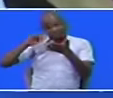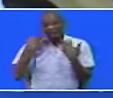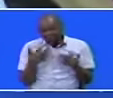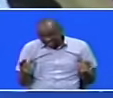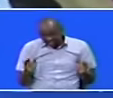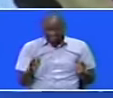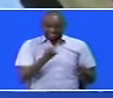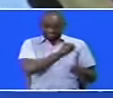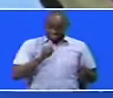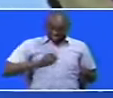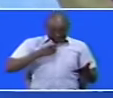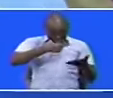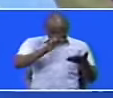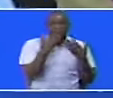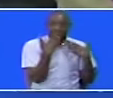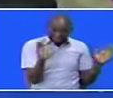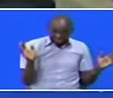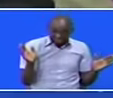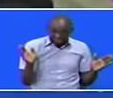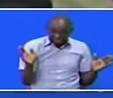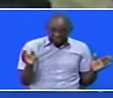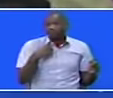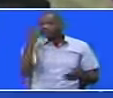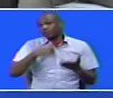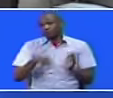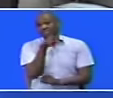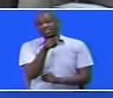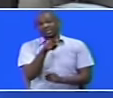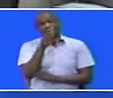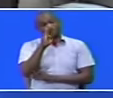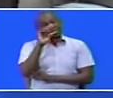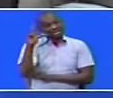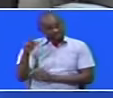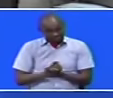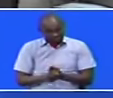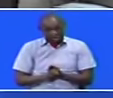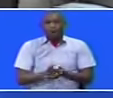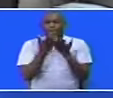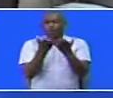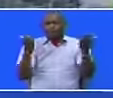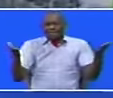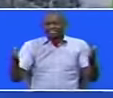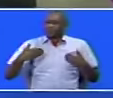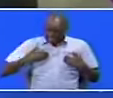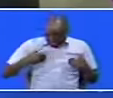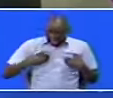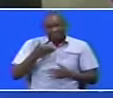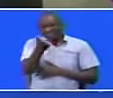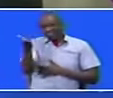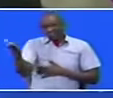na tukapitisha huko kwa Senate na tukasema mali au pesa ambayo